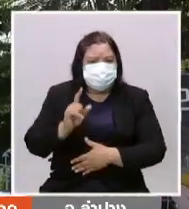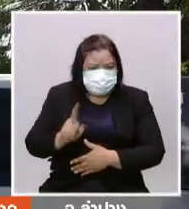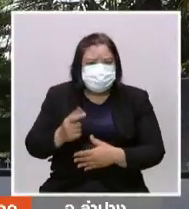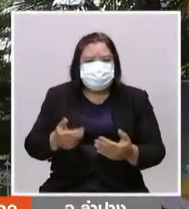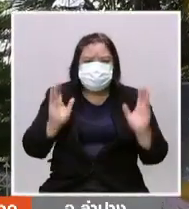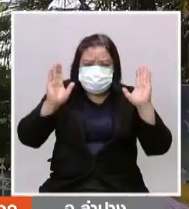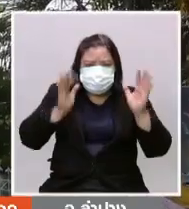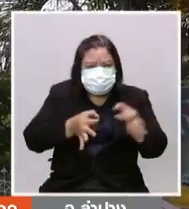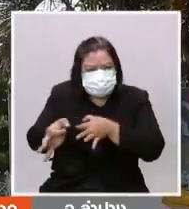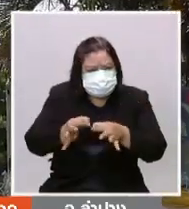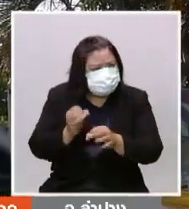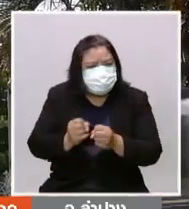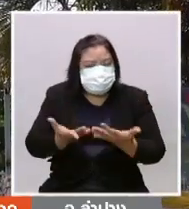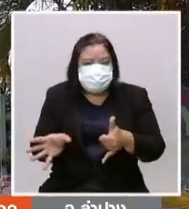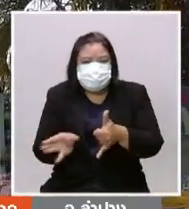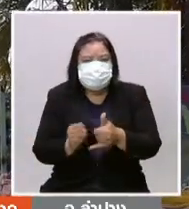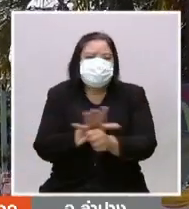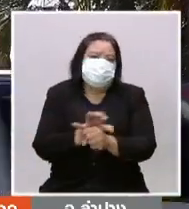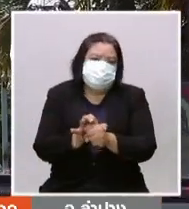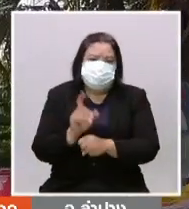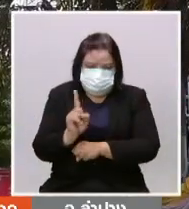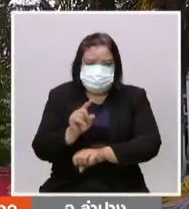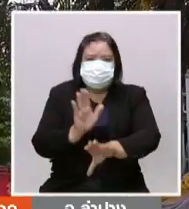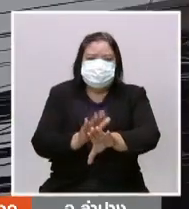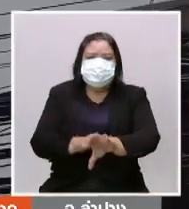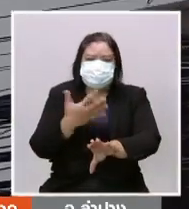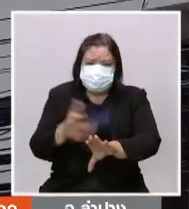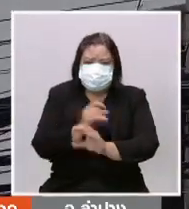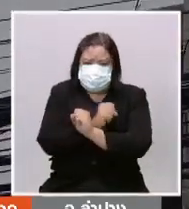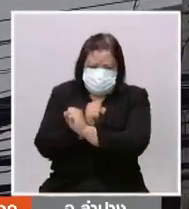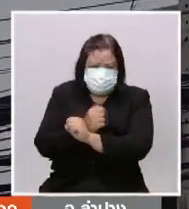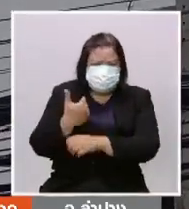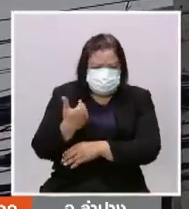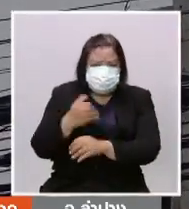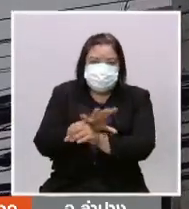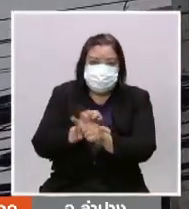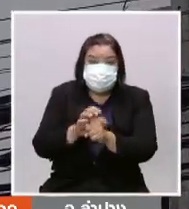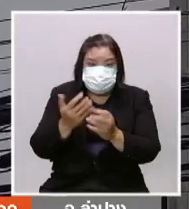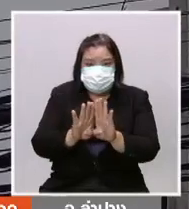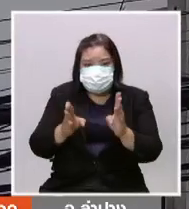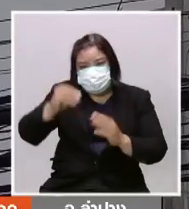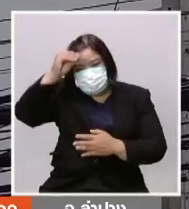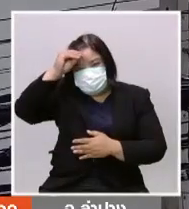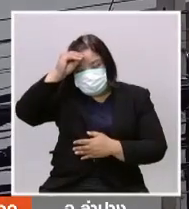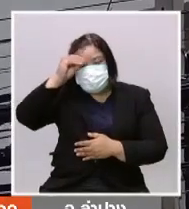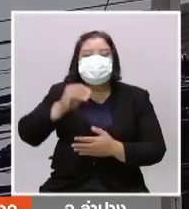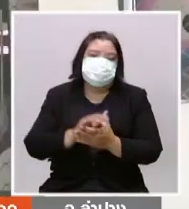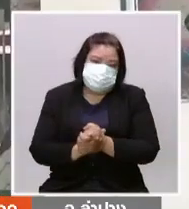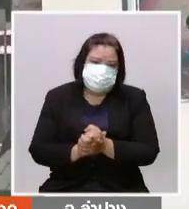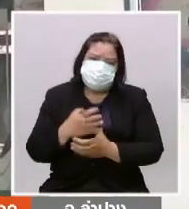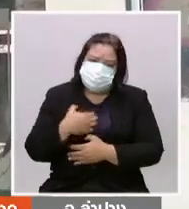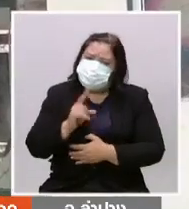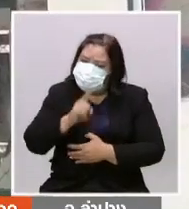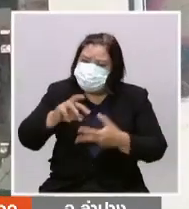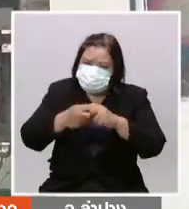ว่าผิดพลาดตรงไหนค่ะทั้งที่ได้เน้นย้ำและวางมาตรการไปแล้วก่อนที่จะมีการเปิดภาคเรียนเพื่อที่จะหาข้อผิด